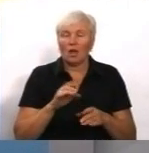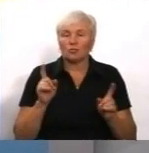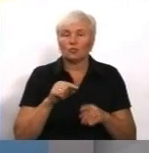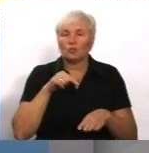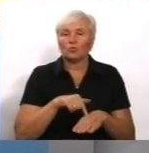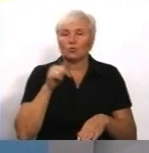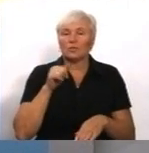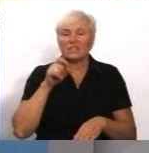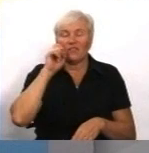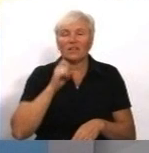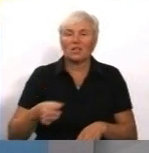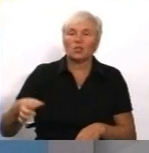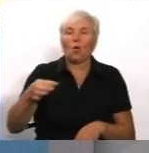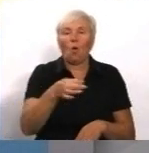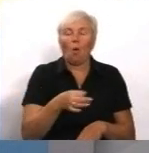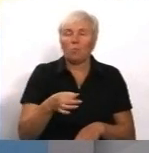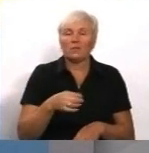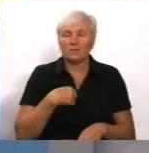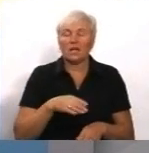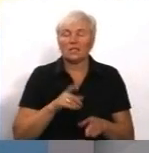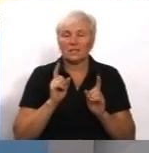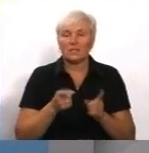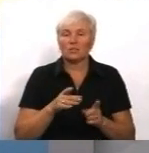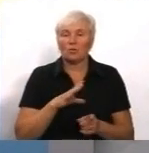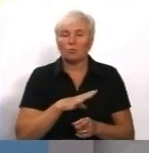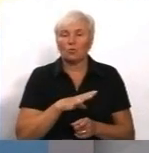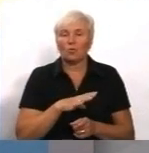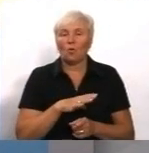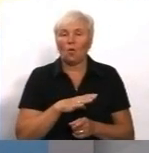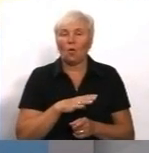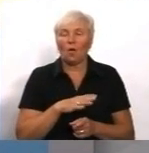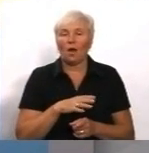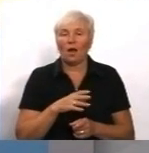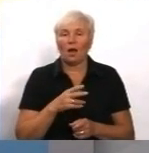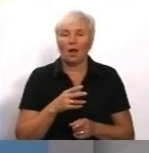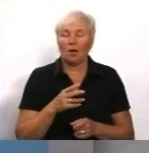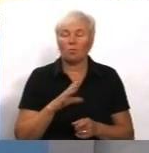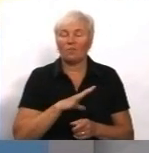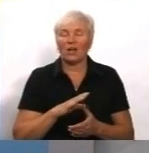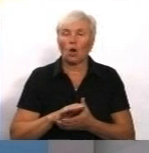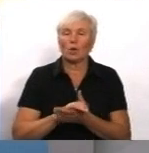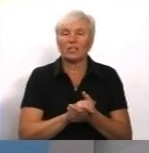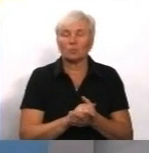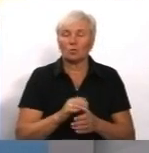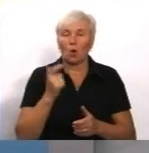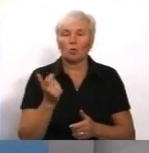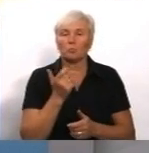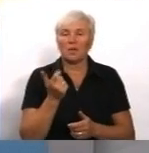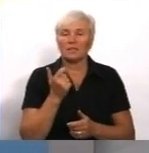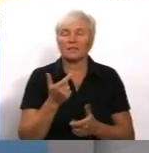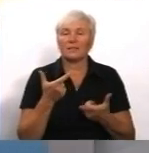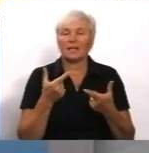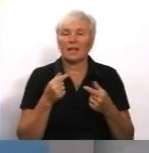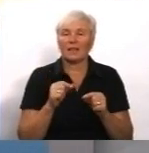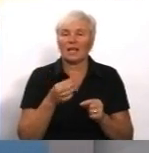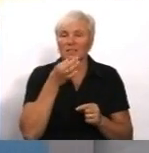Вінницької області? У нас дійсно було в цьому році 3 випадки, але 2 із них у організованому господарстві, де, ну, скажімо